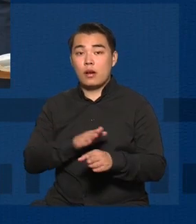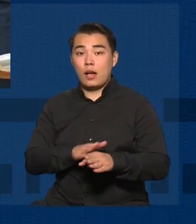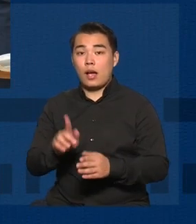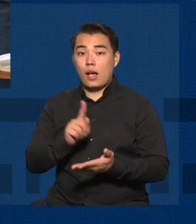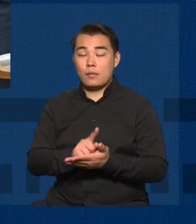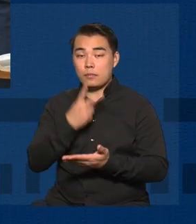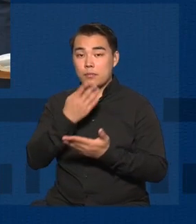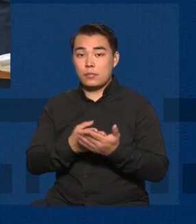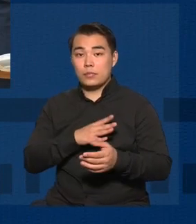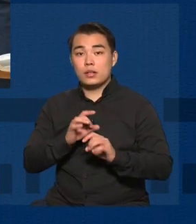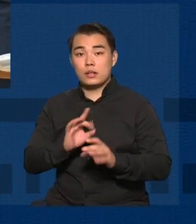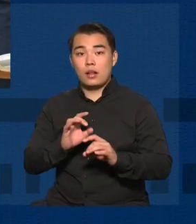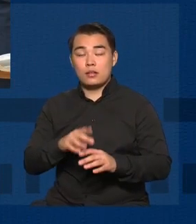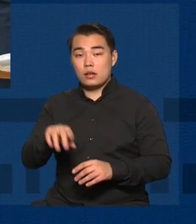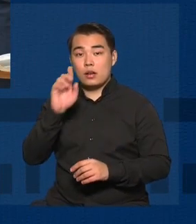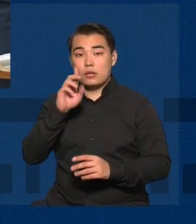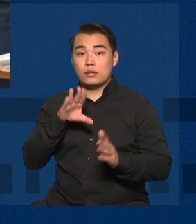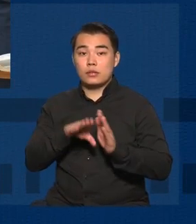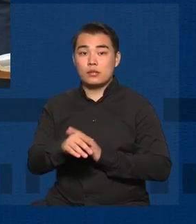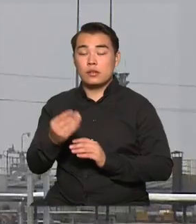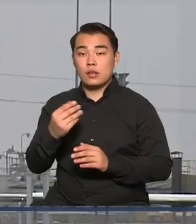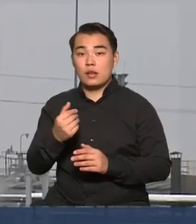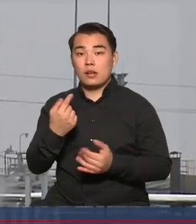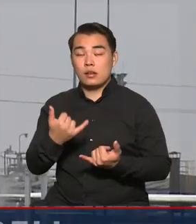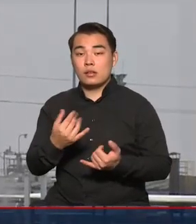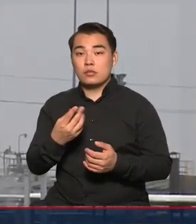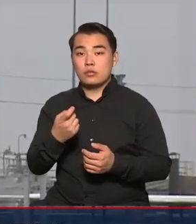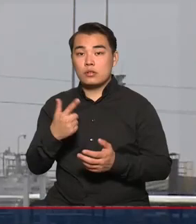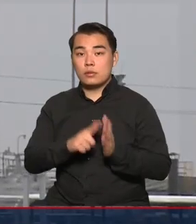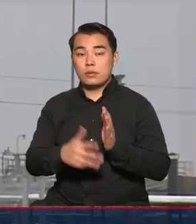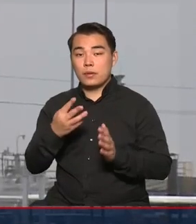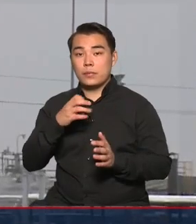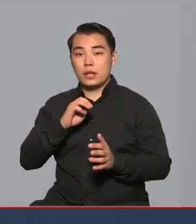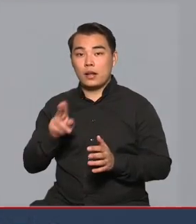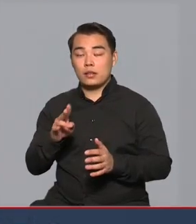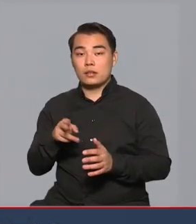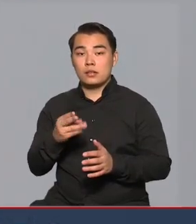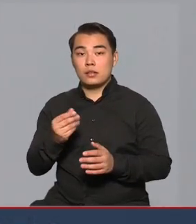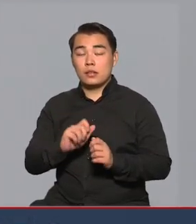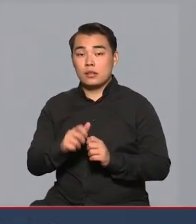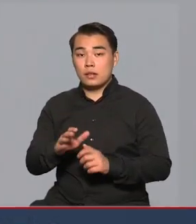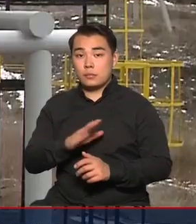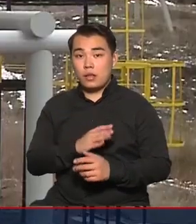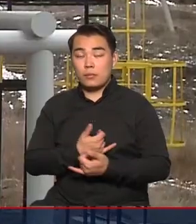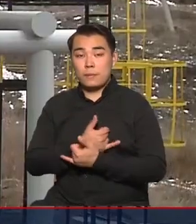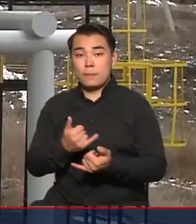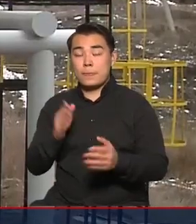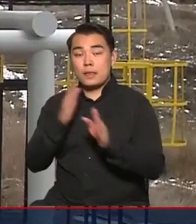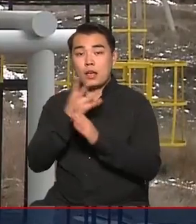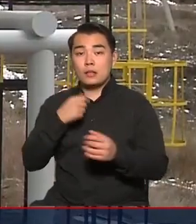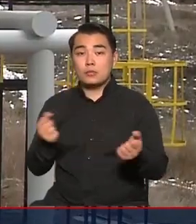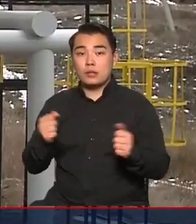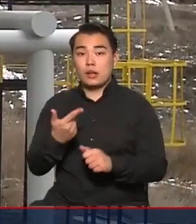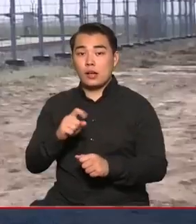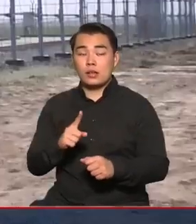орындаған жеткізді. Ел ішінде газ бағасын субсидиялауға 175 миллиард теңге жұмсалғанын айтты. Ауа райы күрт суытып,